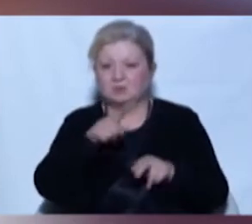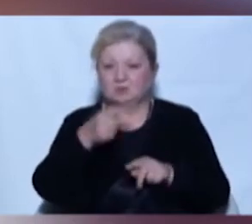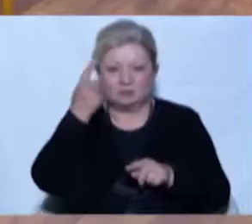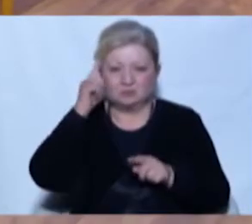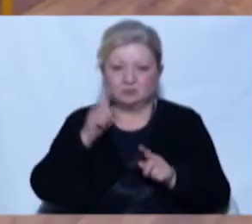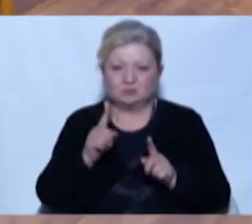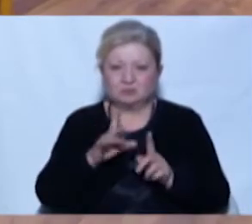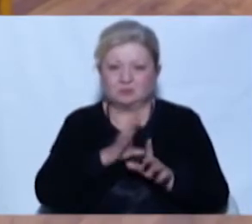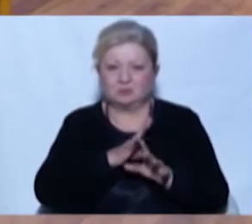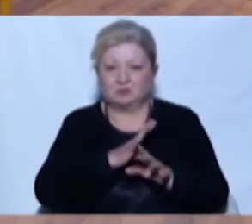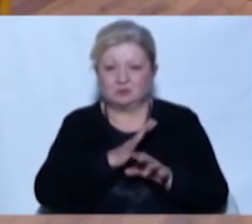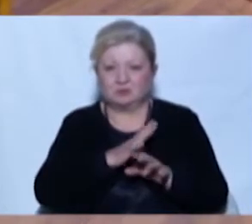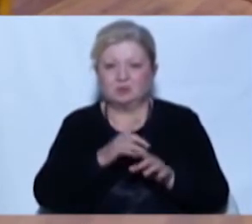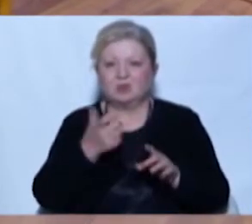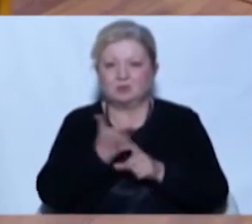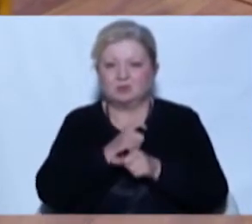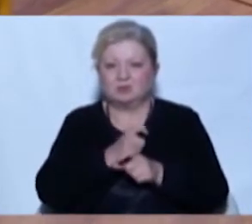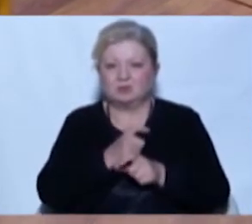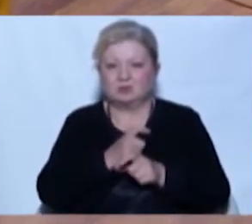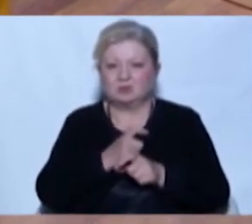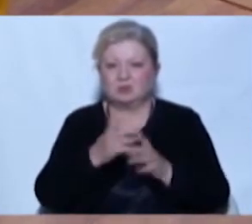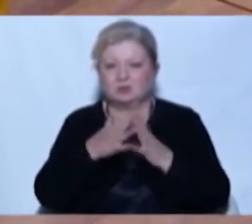მაინდამაინც დიდი სურვილი